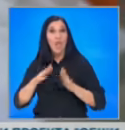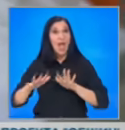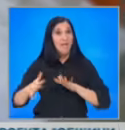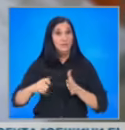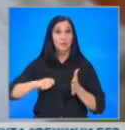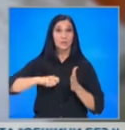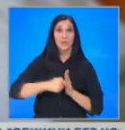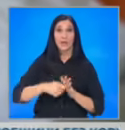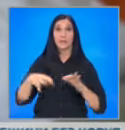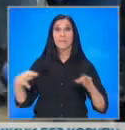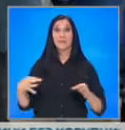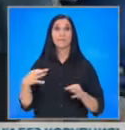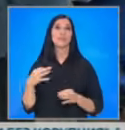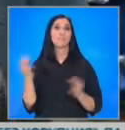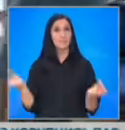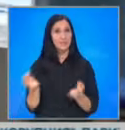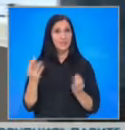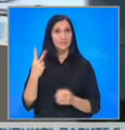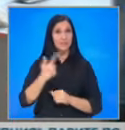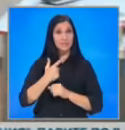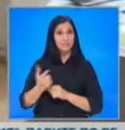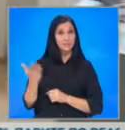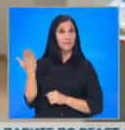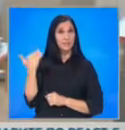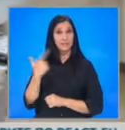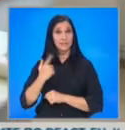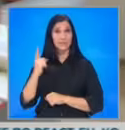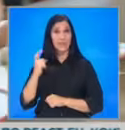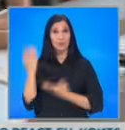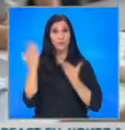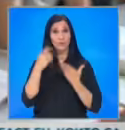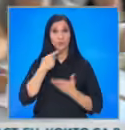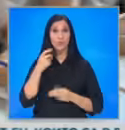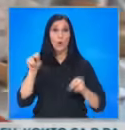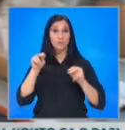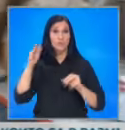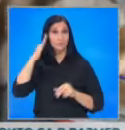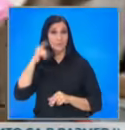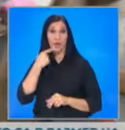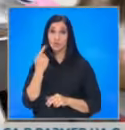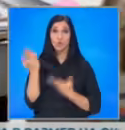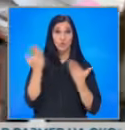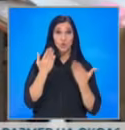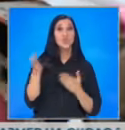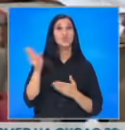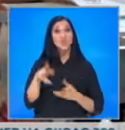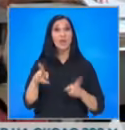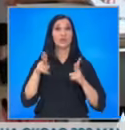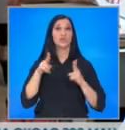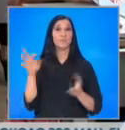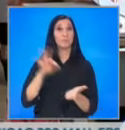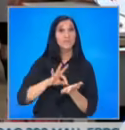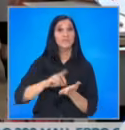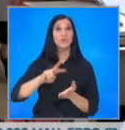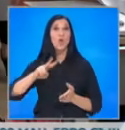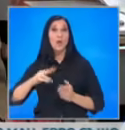на мерките с епидемиолози. Две седмици преди старта на учебната година, образователният министър каза, че училищата ще решават присъствено или дистанционно